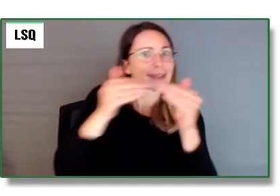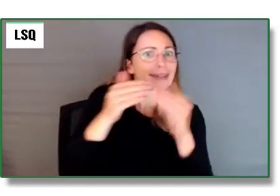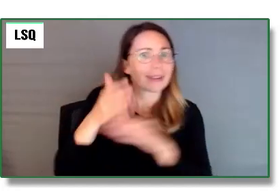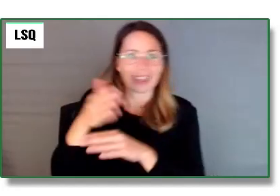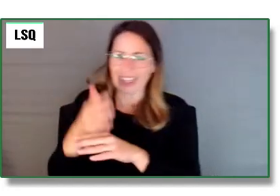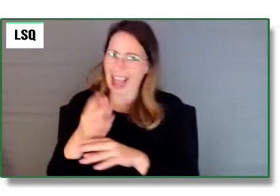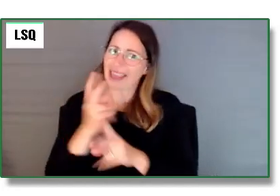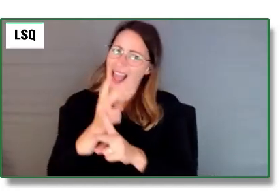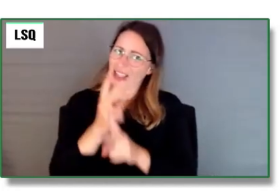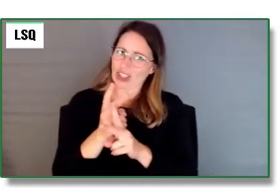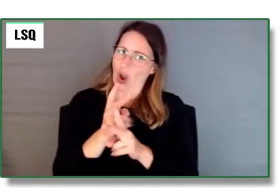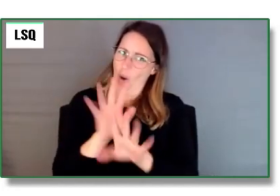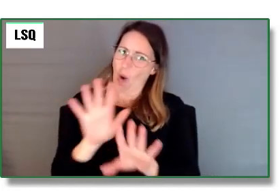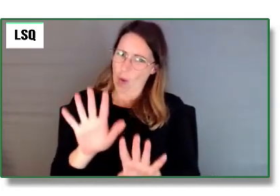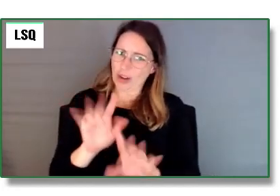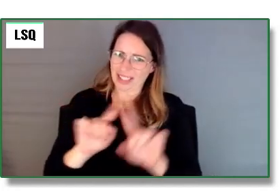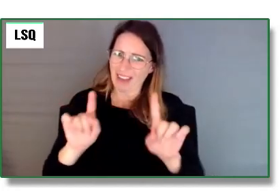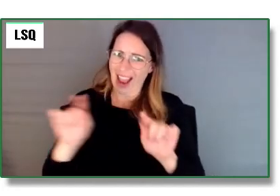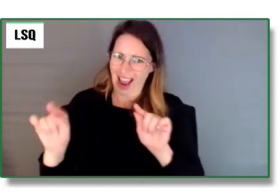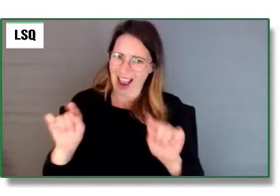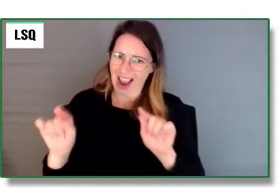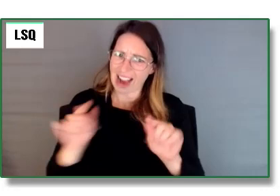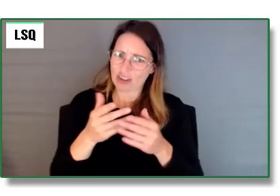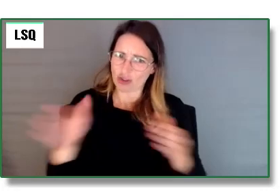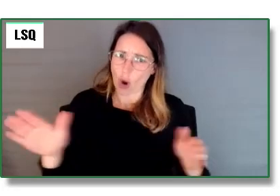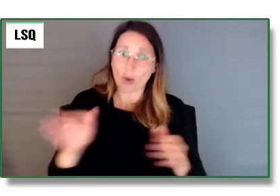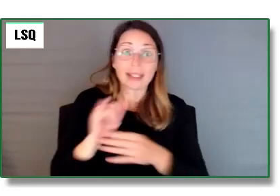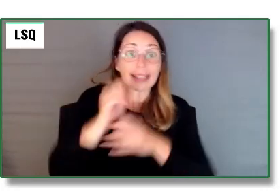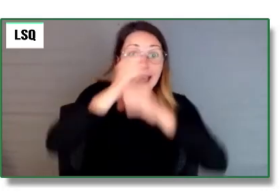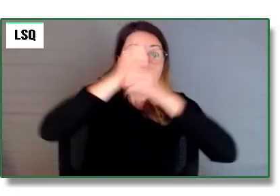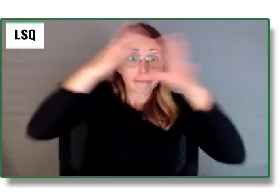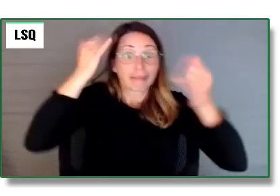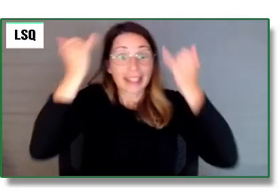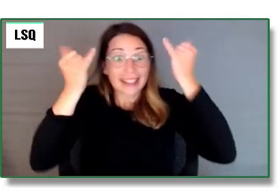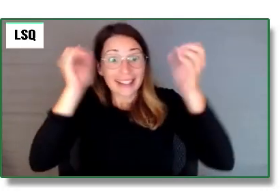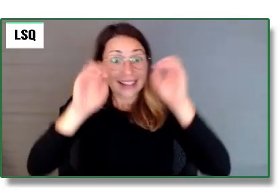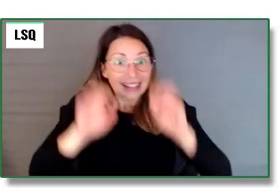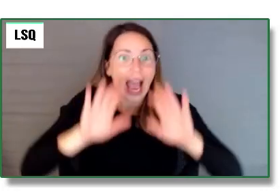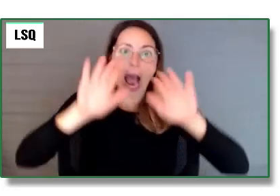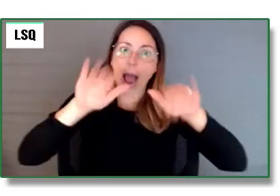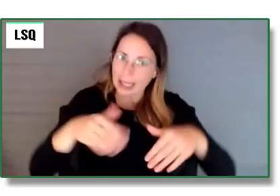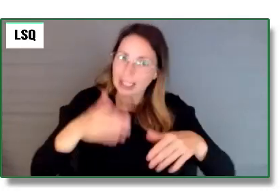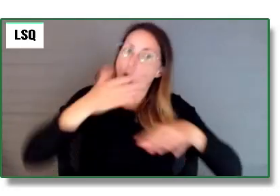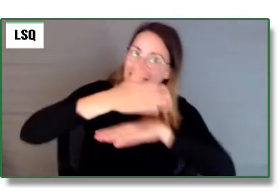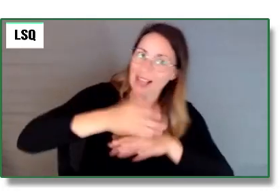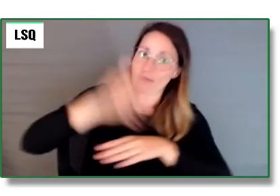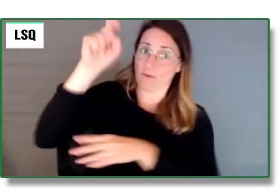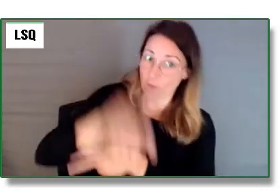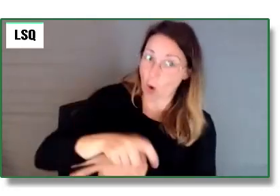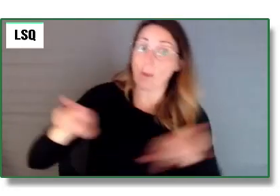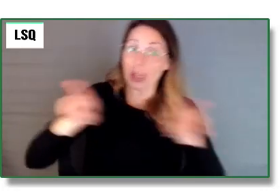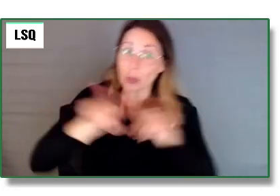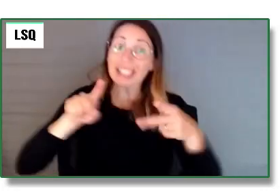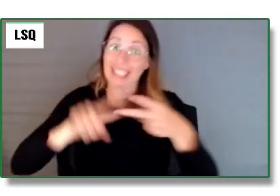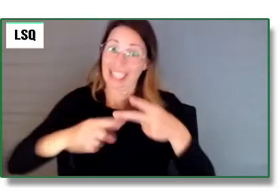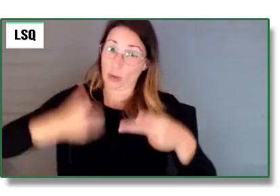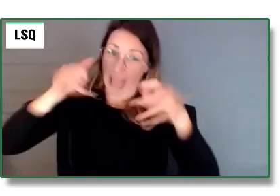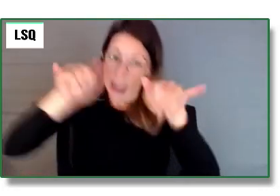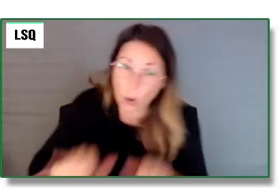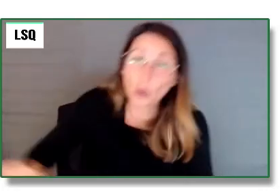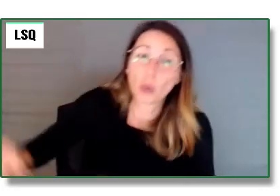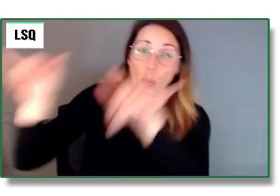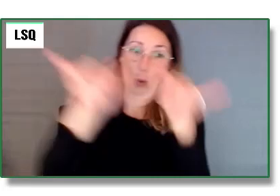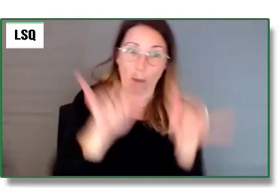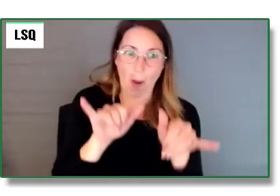nous concevons quelque chose, il faut veiller à ce que ce soit à la fois accessible et utile pour tous. Le café numéro